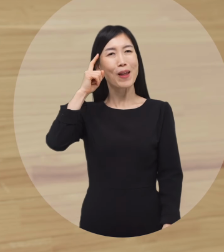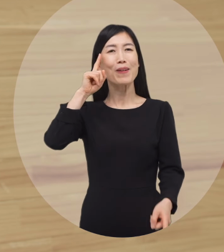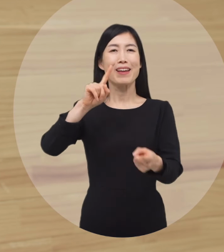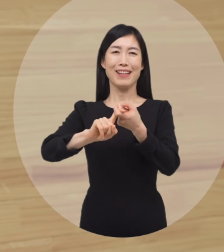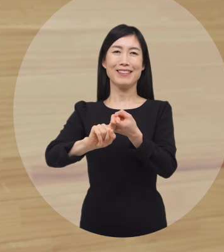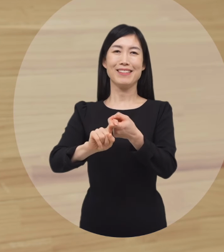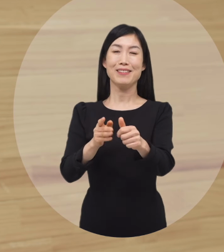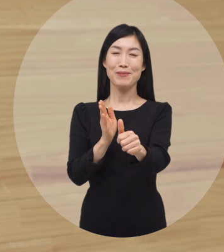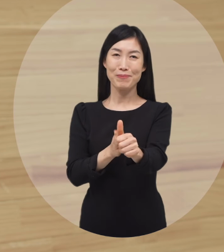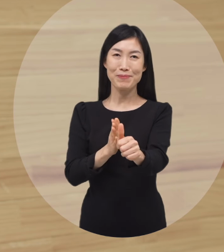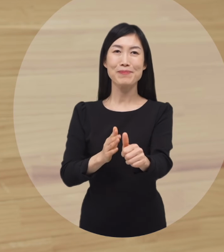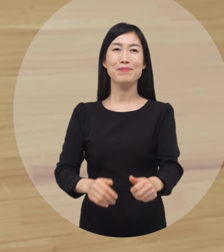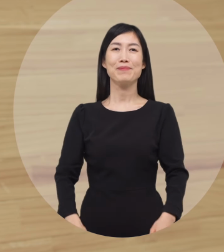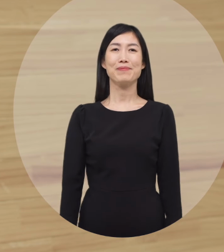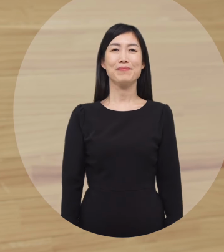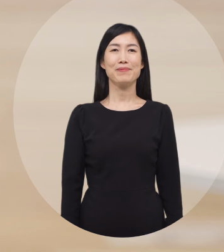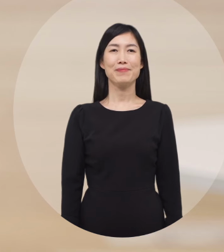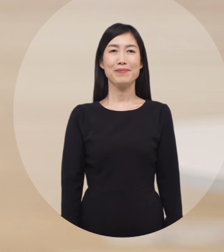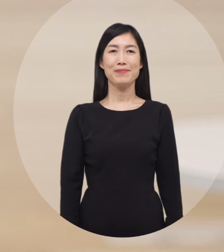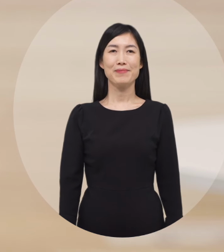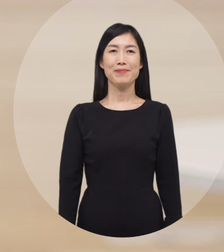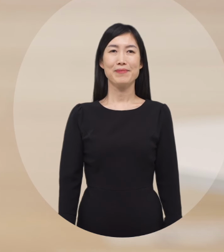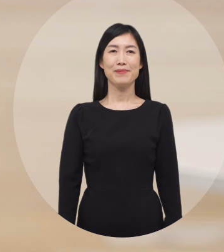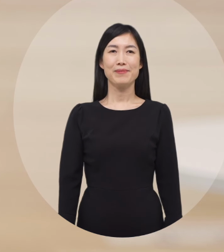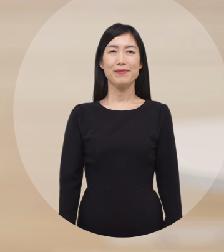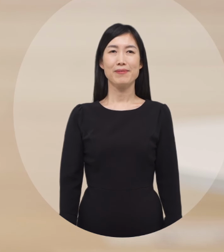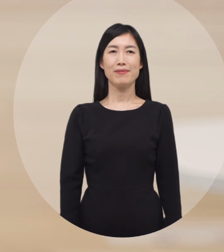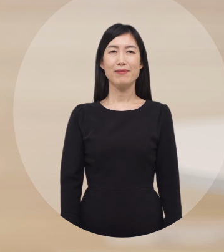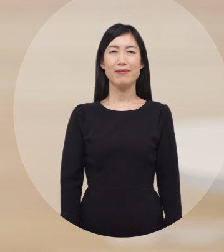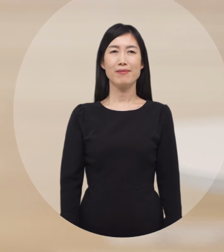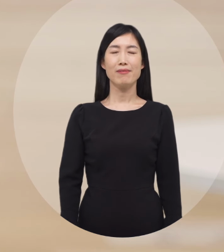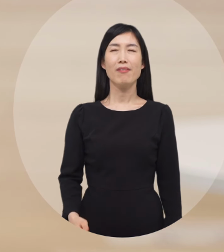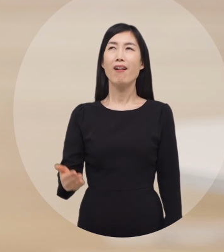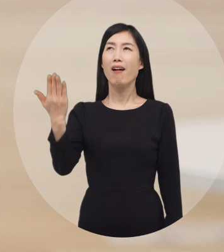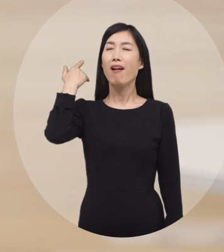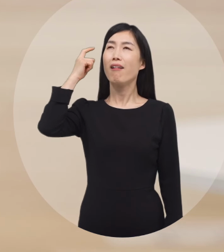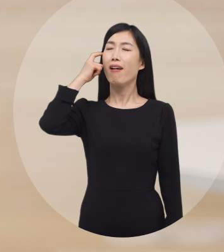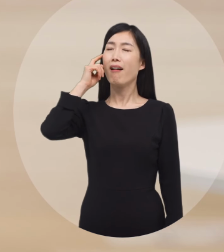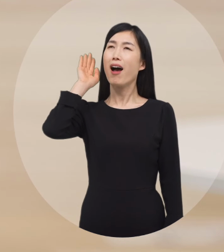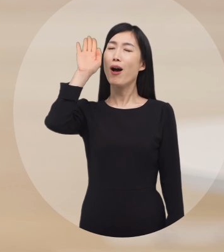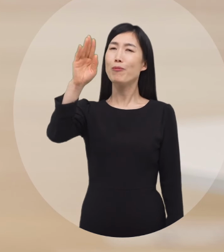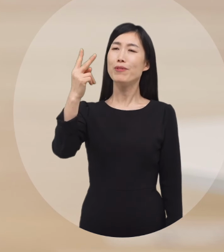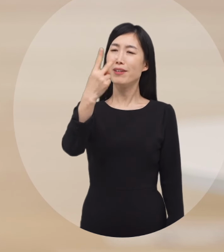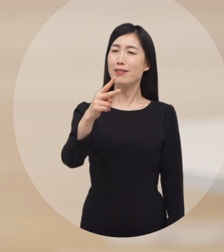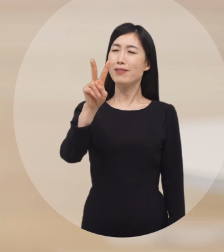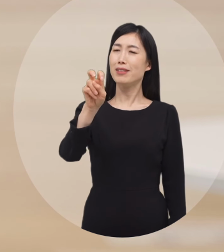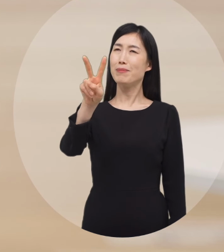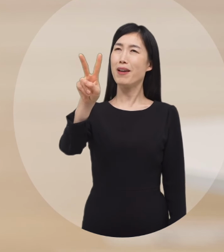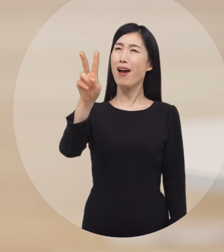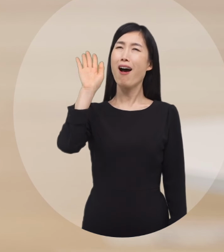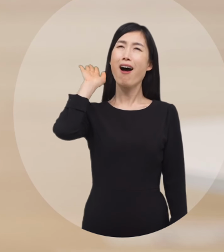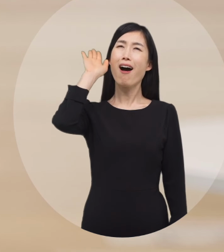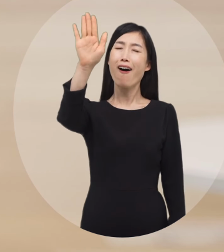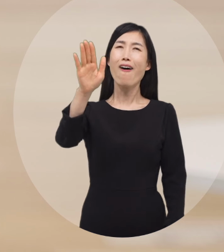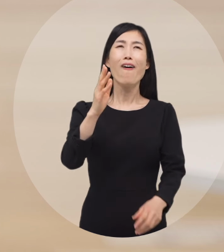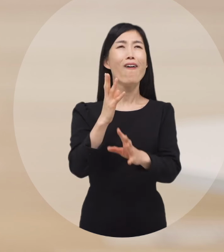관심을 많이 가져주셨으면 좋겠습니다. 예전에는 2022년도라고 하면 굉장히